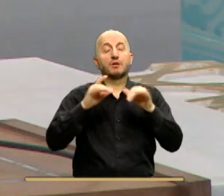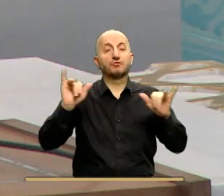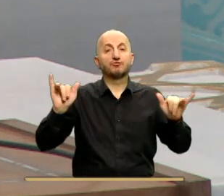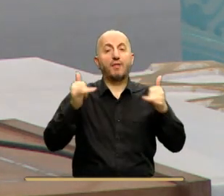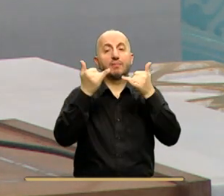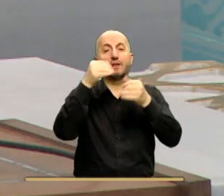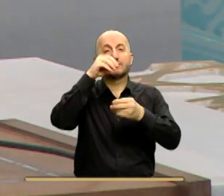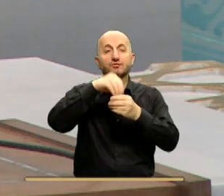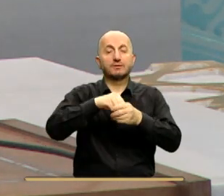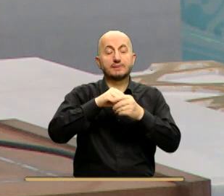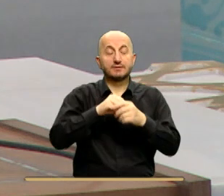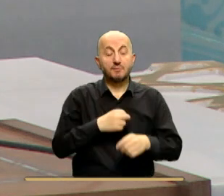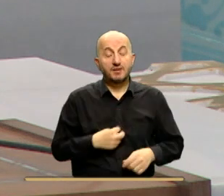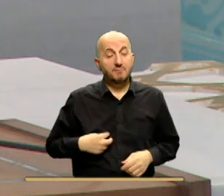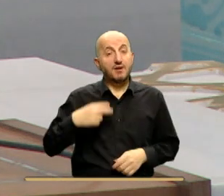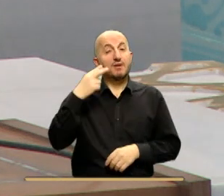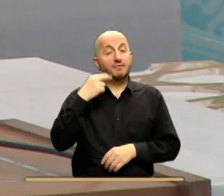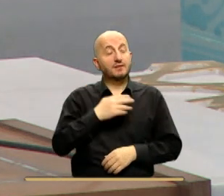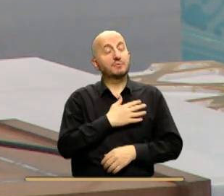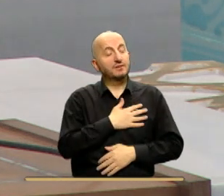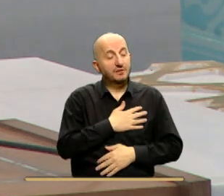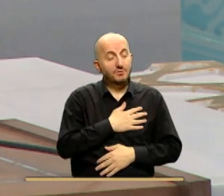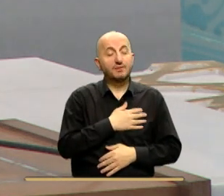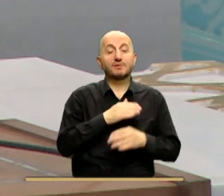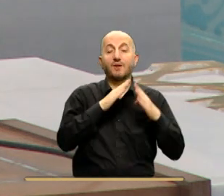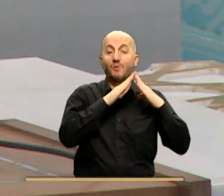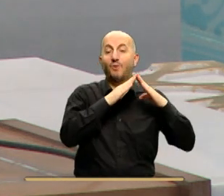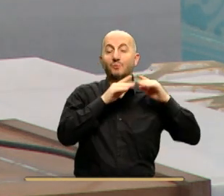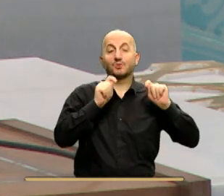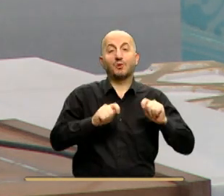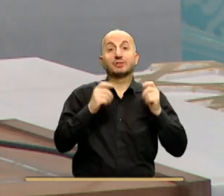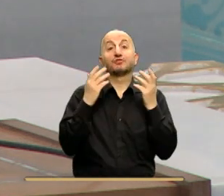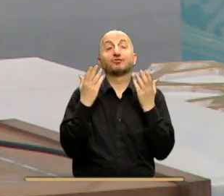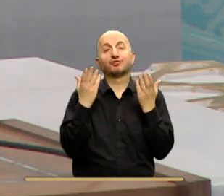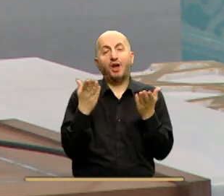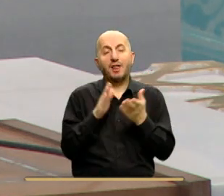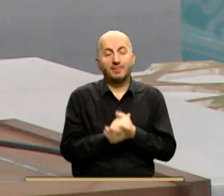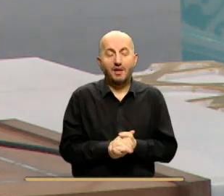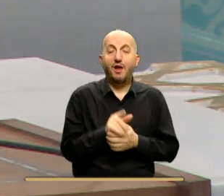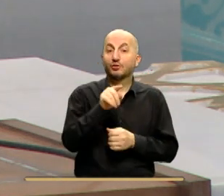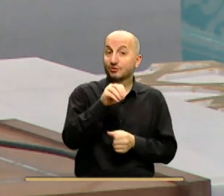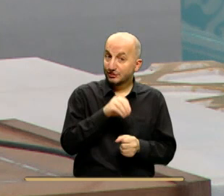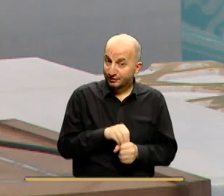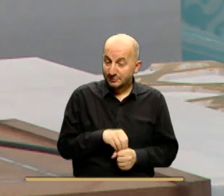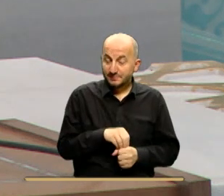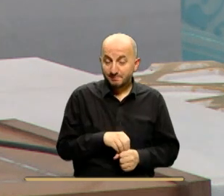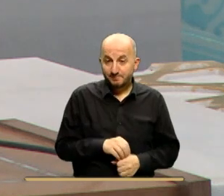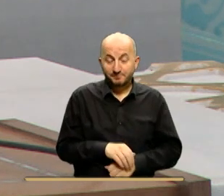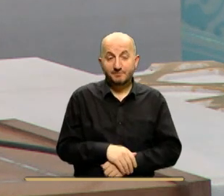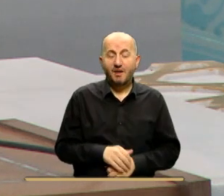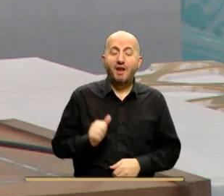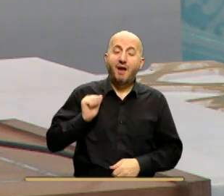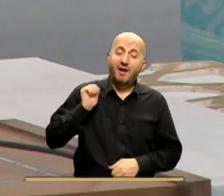Cennette Efendimiz aleyhissalatü vesselama komşu eylesin inşallah. Bunun için